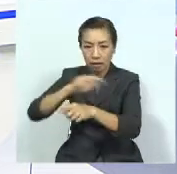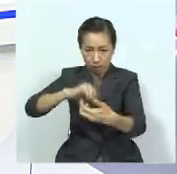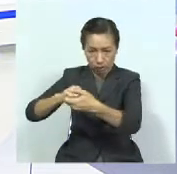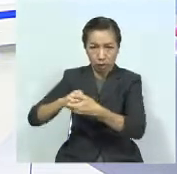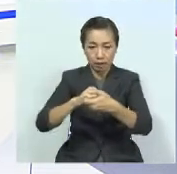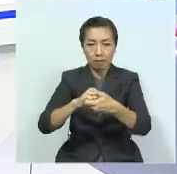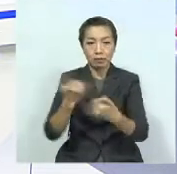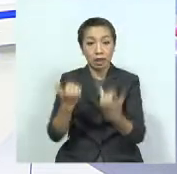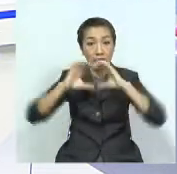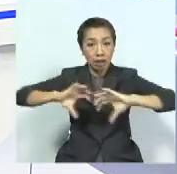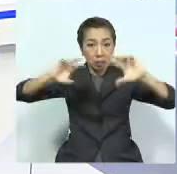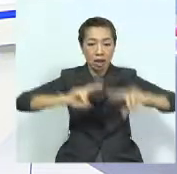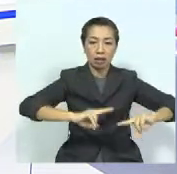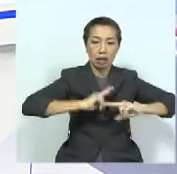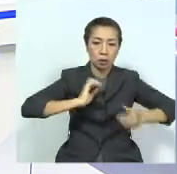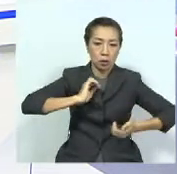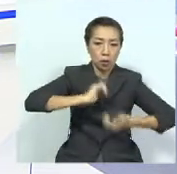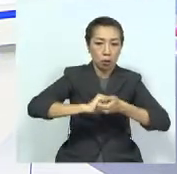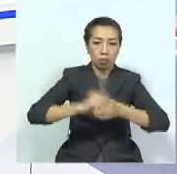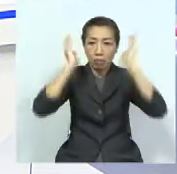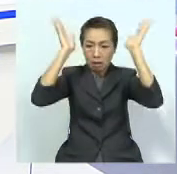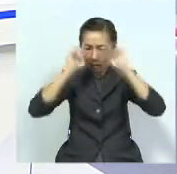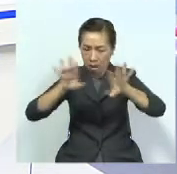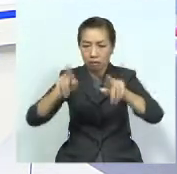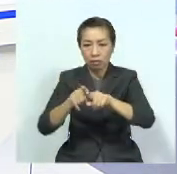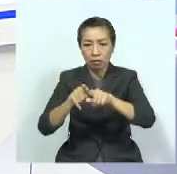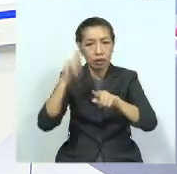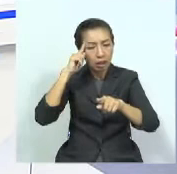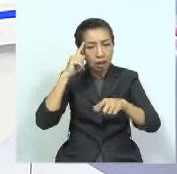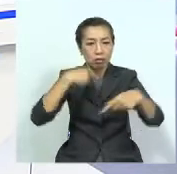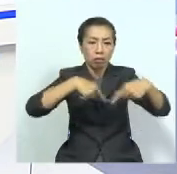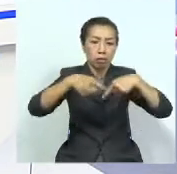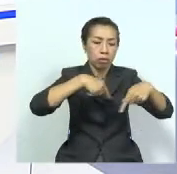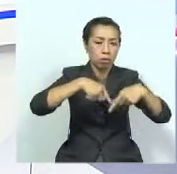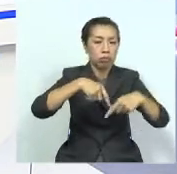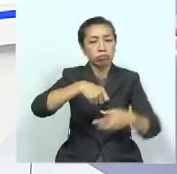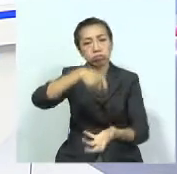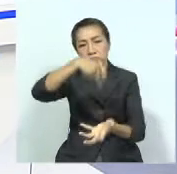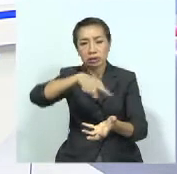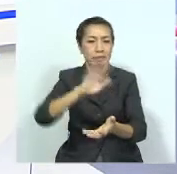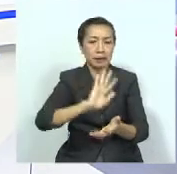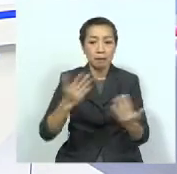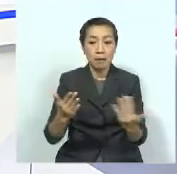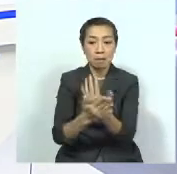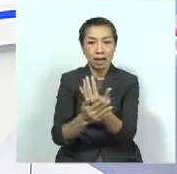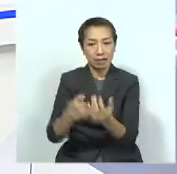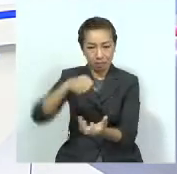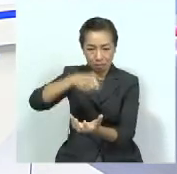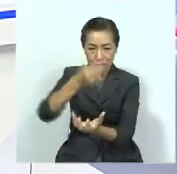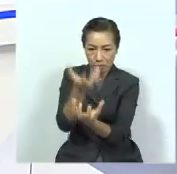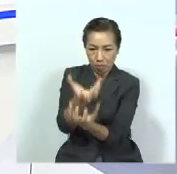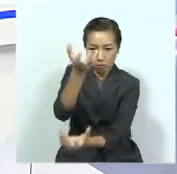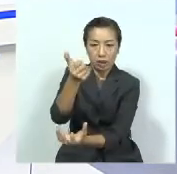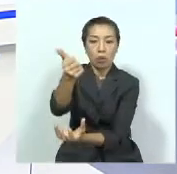ล่าสุดค่ะภาครัฐร่วมกับภาคเอกชนรณรงค์ลดการใช้ภาชนะหมุนเวียนในเขตอุทยานแห่งชาติด้วยการใช้ปิ่นโตแ